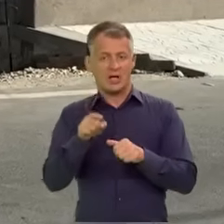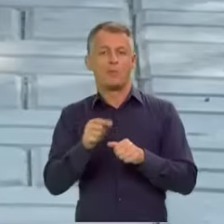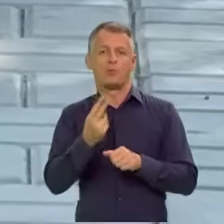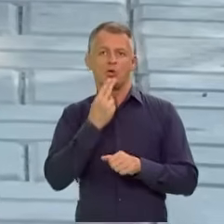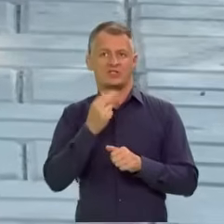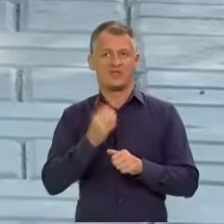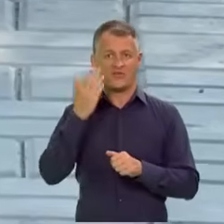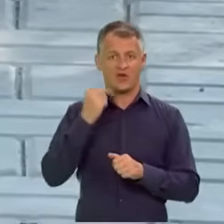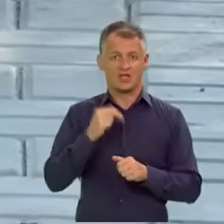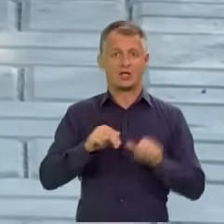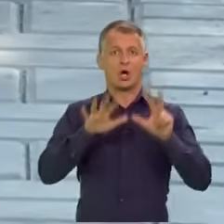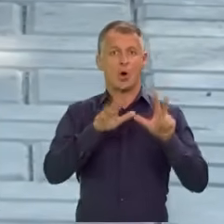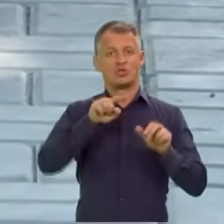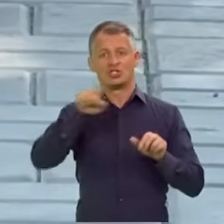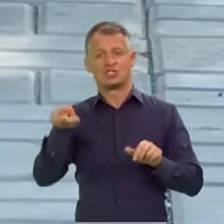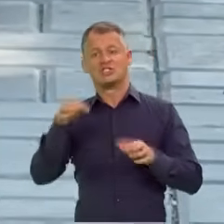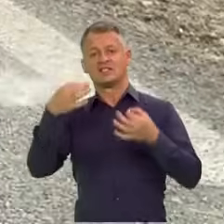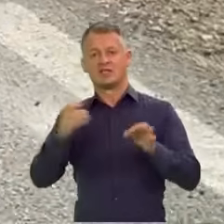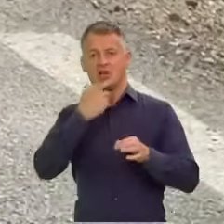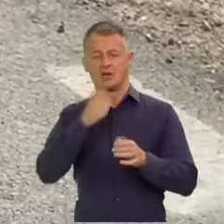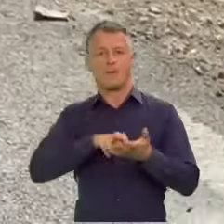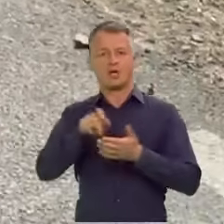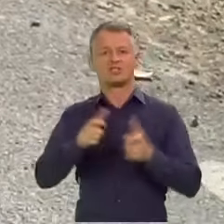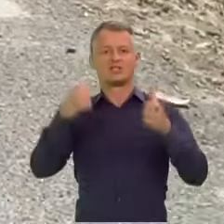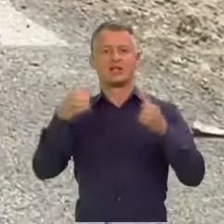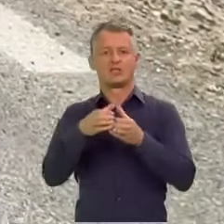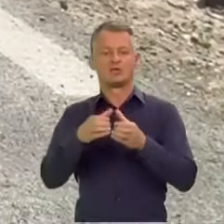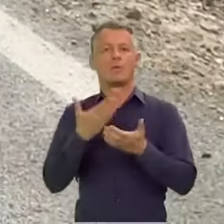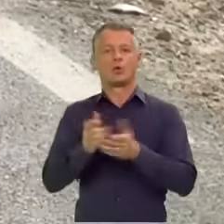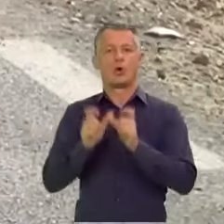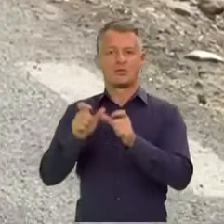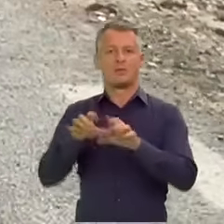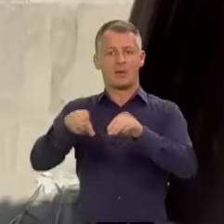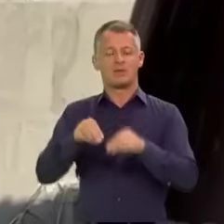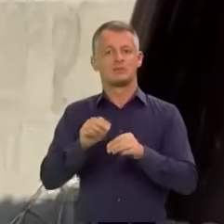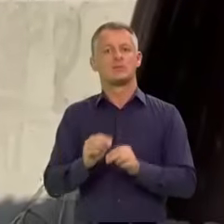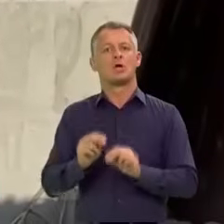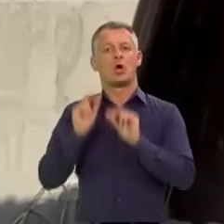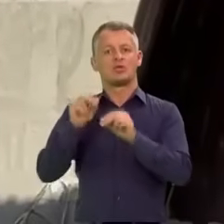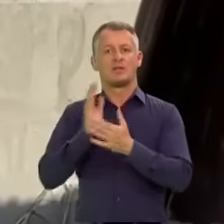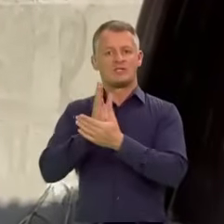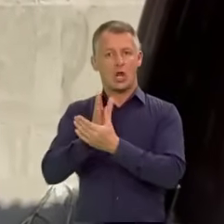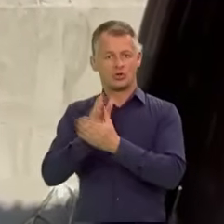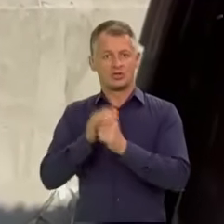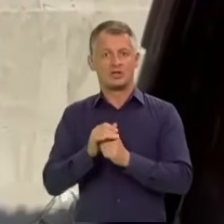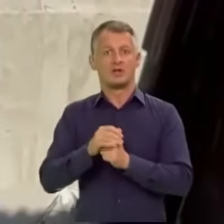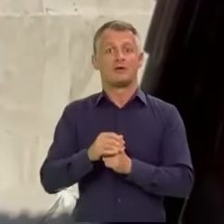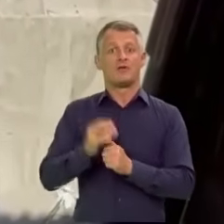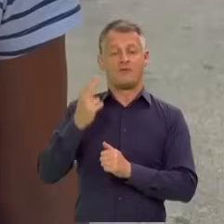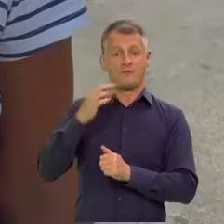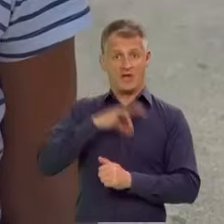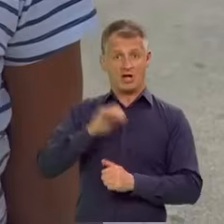ani au fost duse deja într-un centru de plasament și primesc consiliere psihologică, iar fiica cea mare a rămas în grija unei